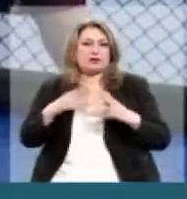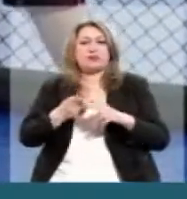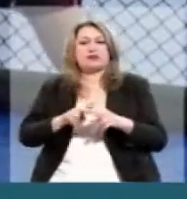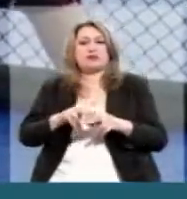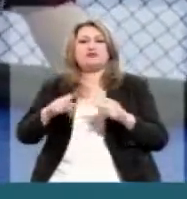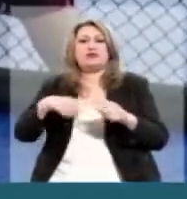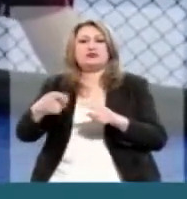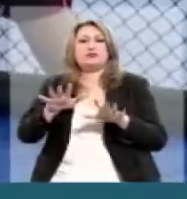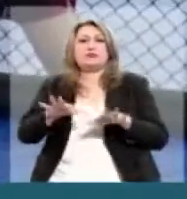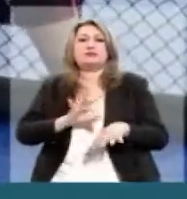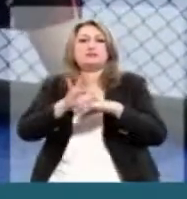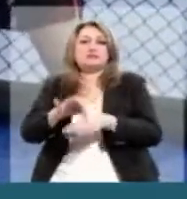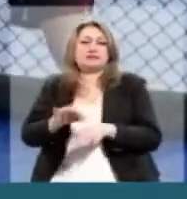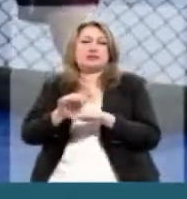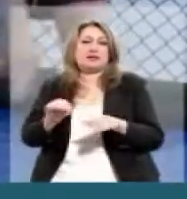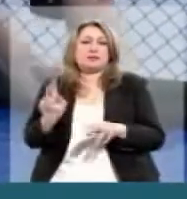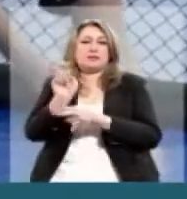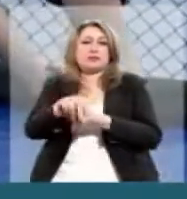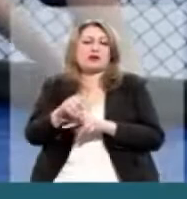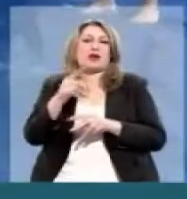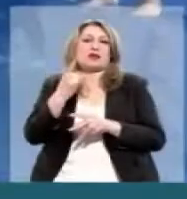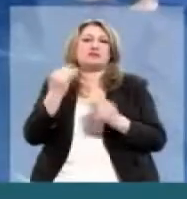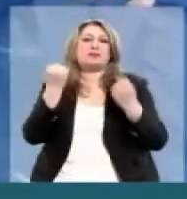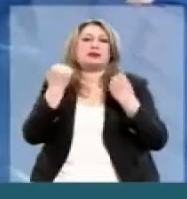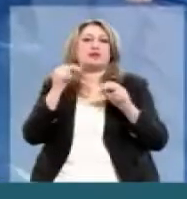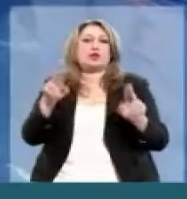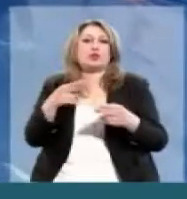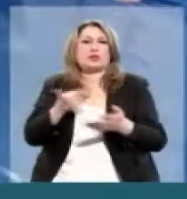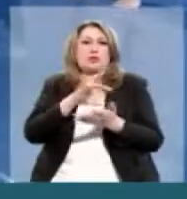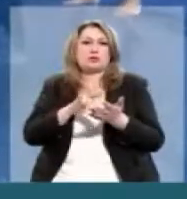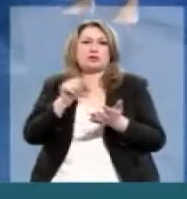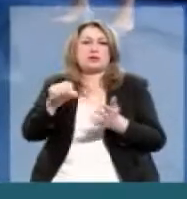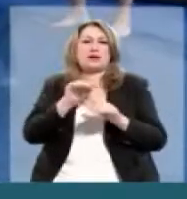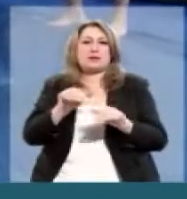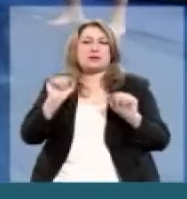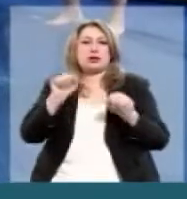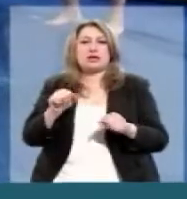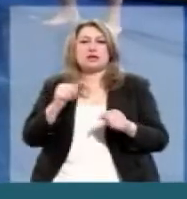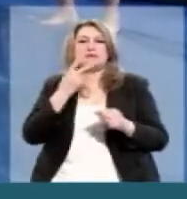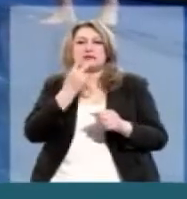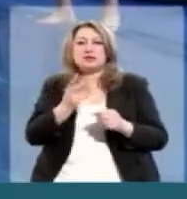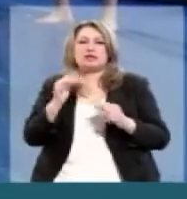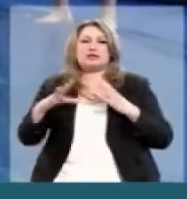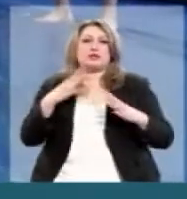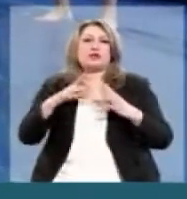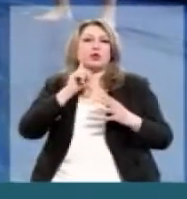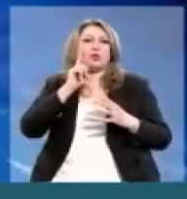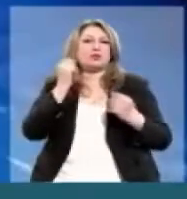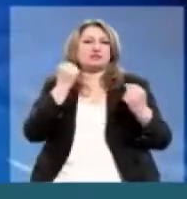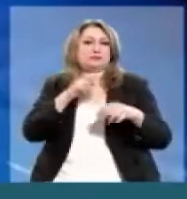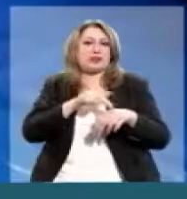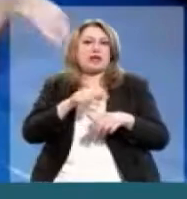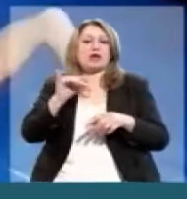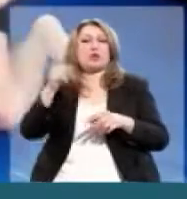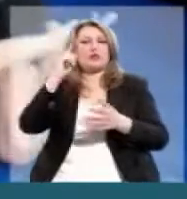поэтому следующей остановкой для детей стало посещение одного из спортивных клубов города, где ребята могли наблюдать за тренировкой юных бойцов.